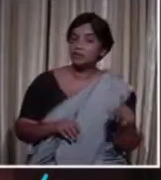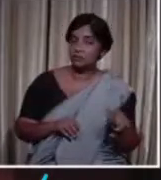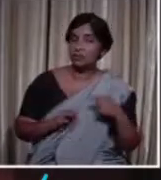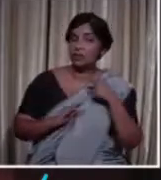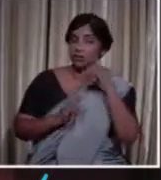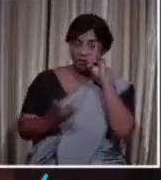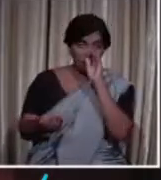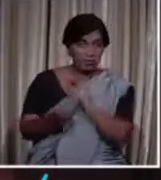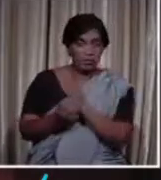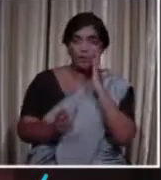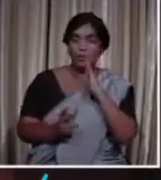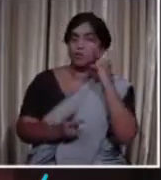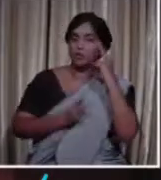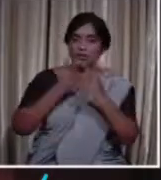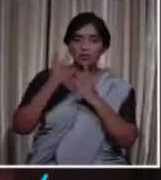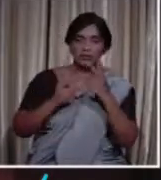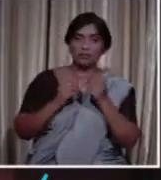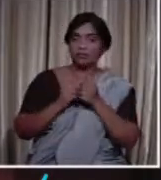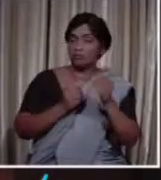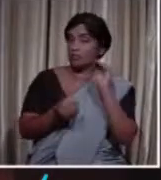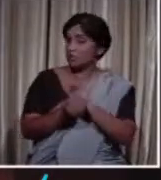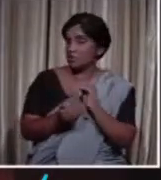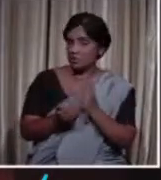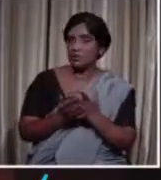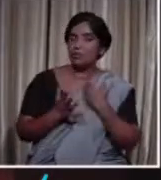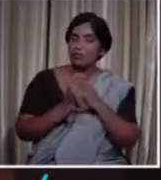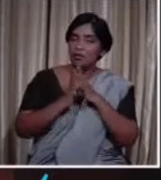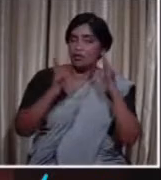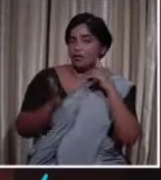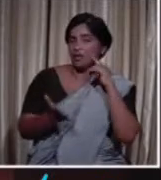රැකගත්තේ නැත්නම් සංචාරක ශේෂ්ත්‍රය රැකගත්තේ නැත්නම් අපි